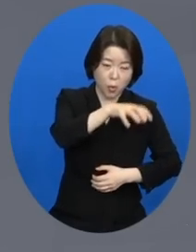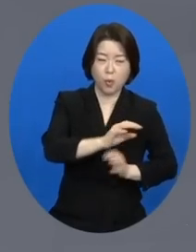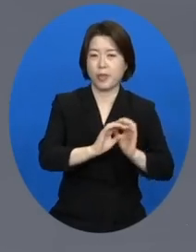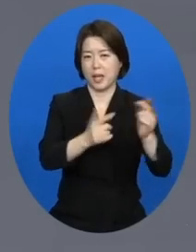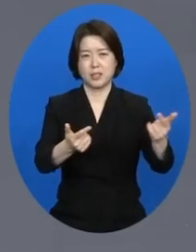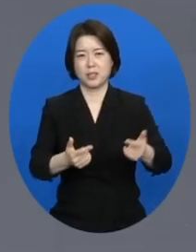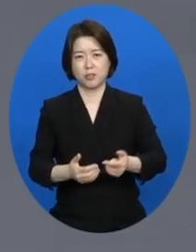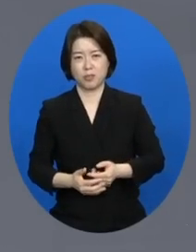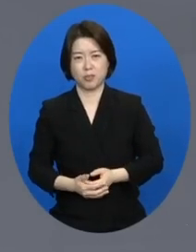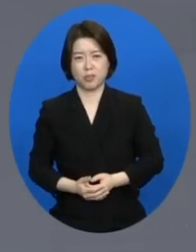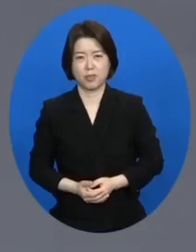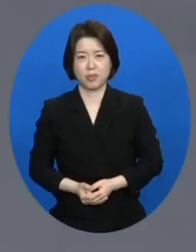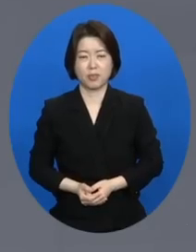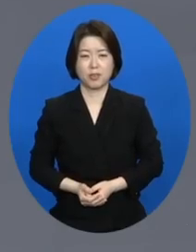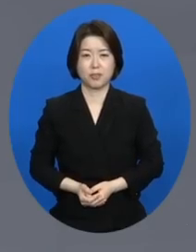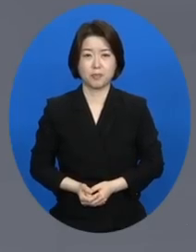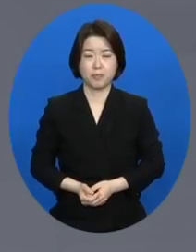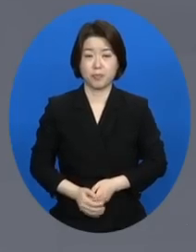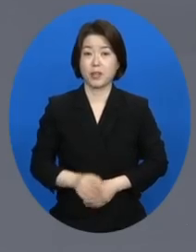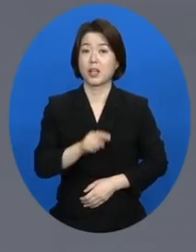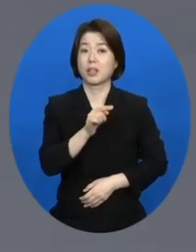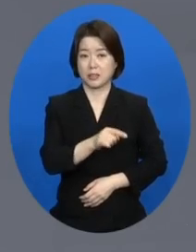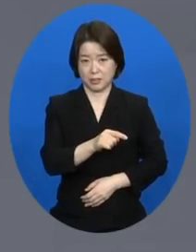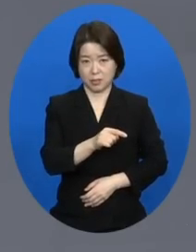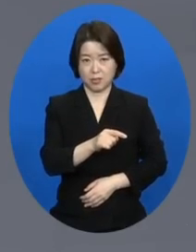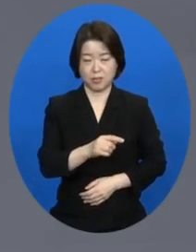아니라는 것이죠. 근데 그것을